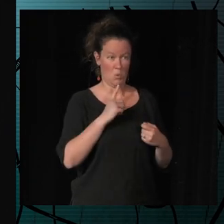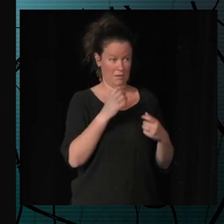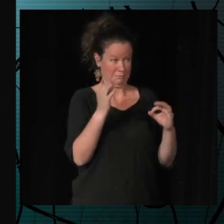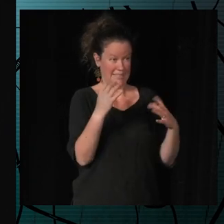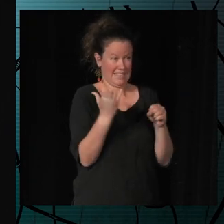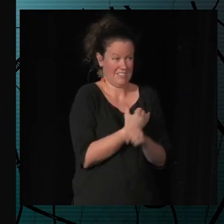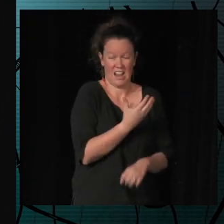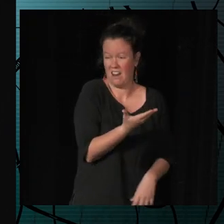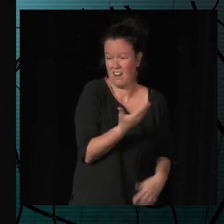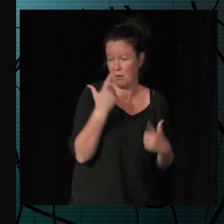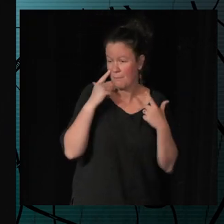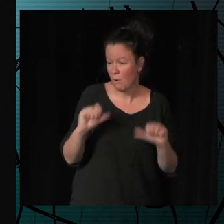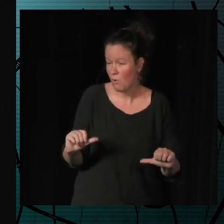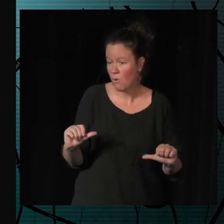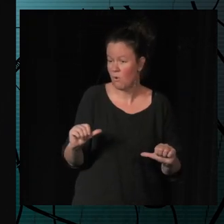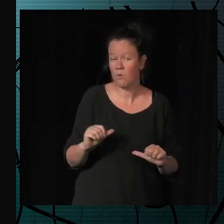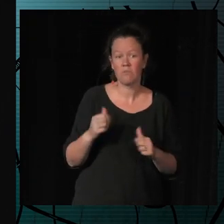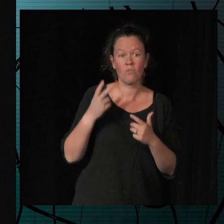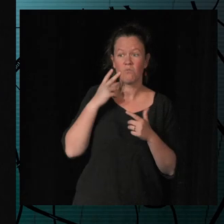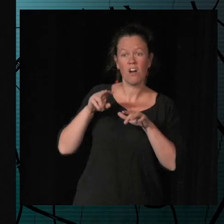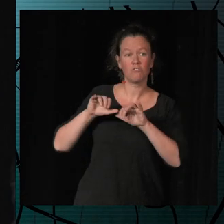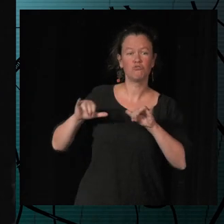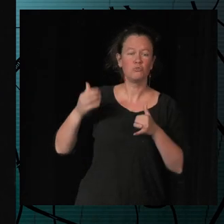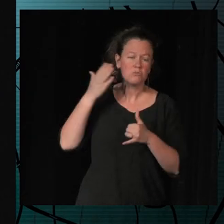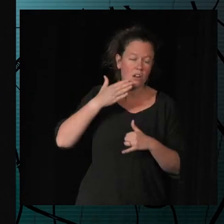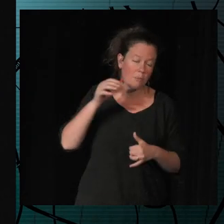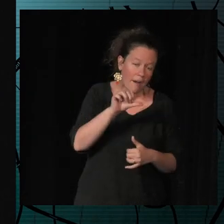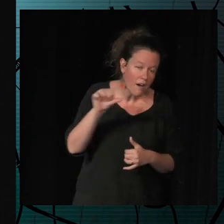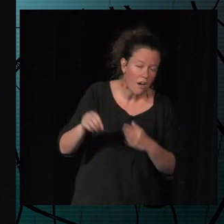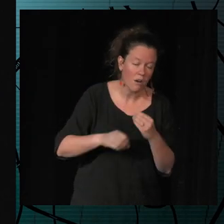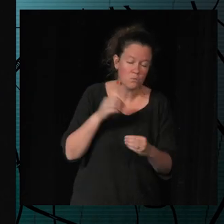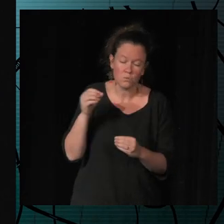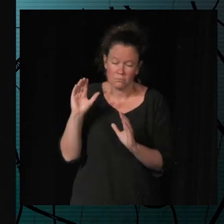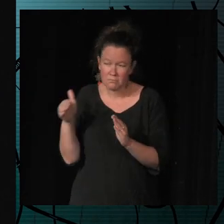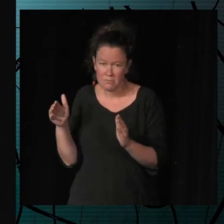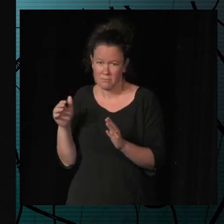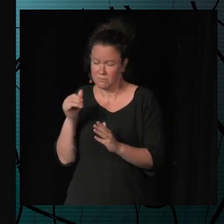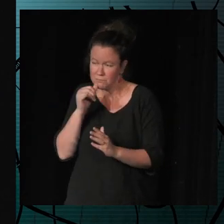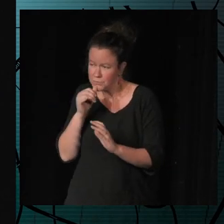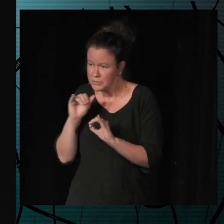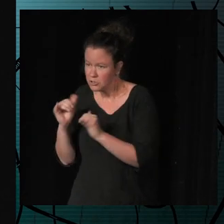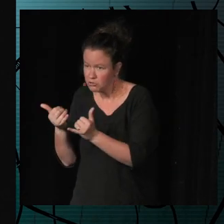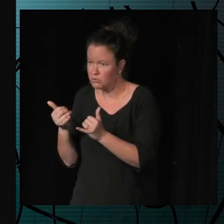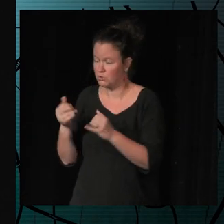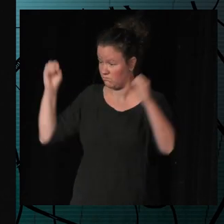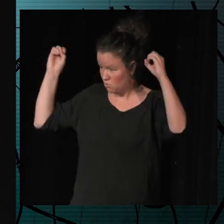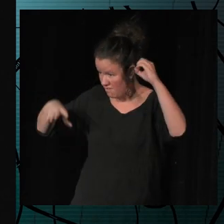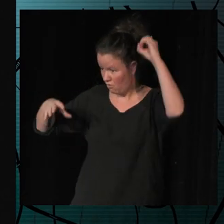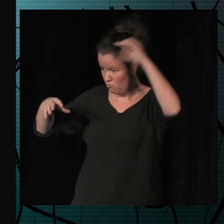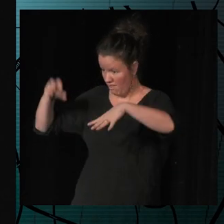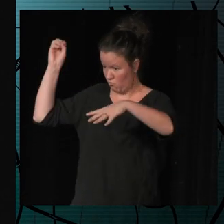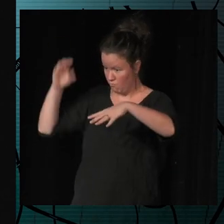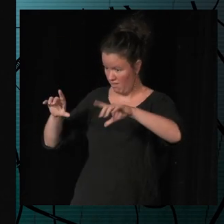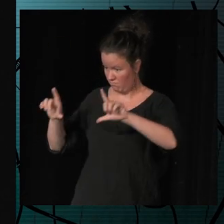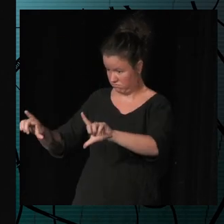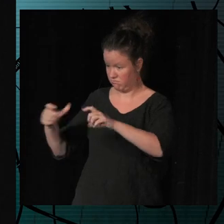des tonnes de de double A ou même de de de de petits jeux qui ont comme ça des des des lumières très crues très je